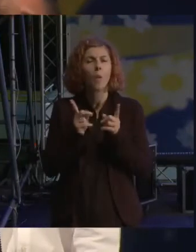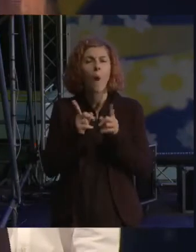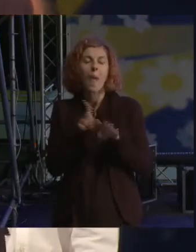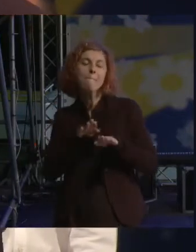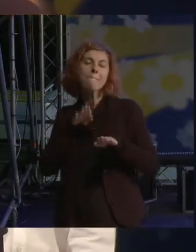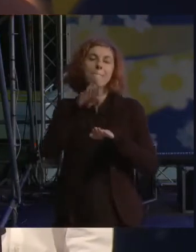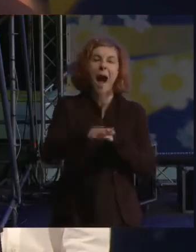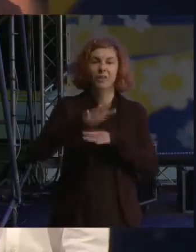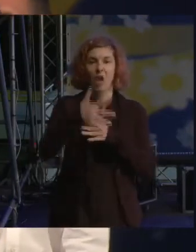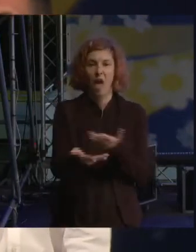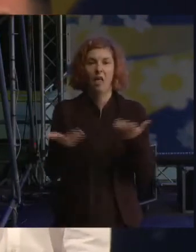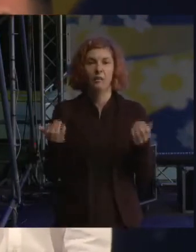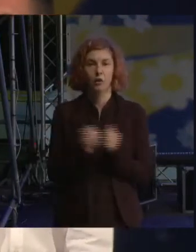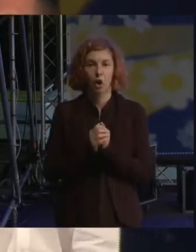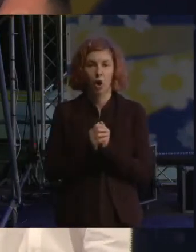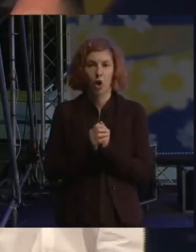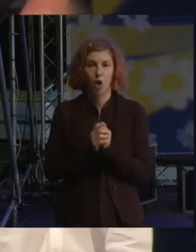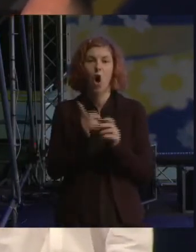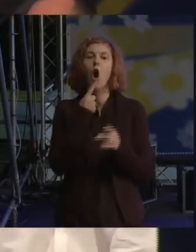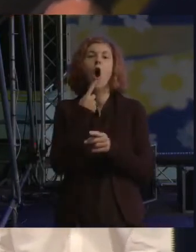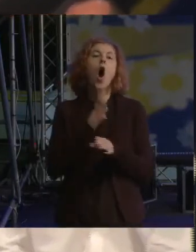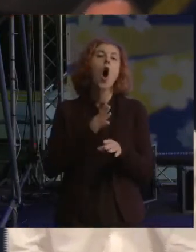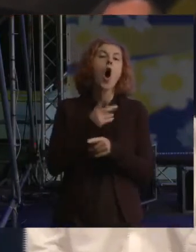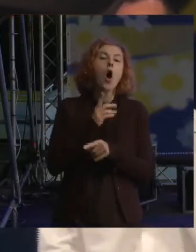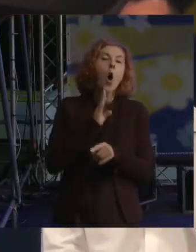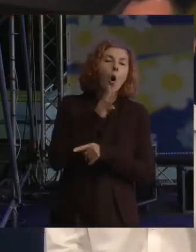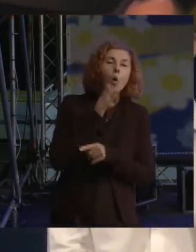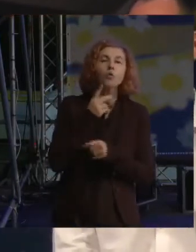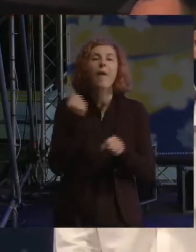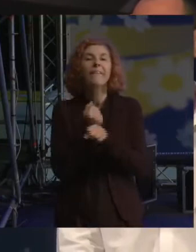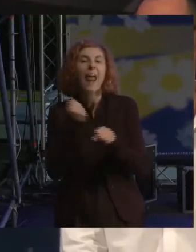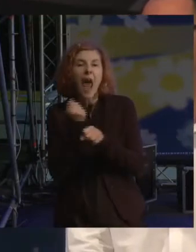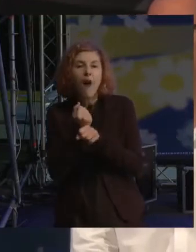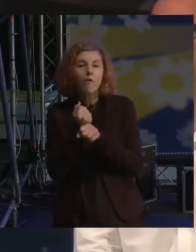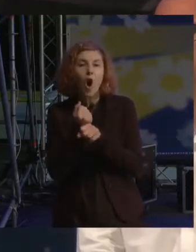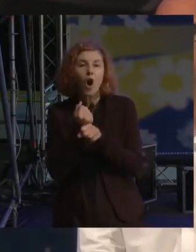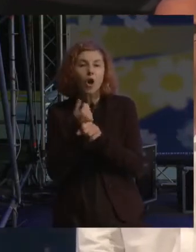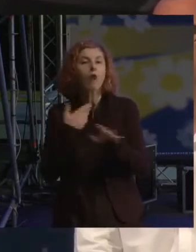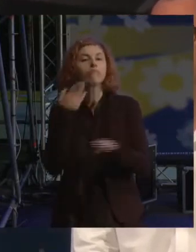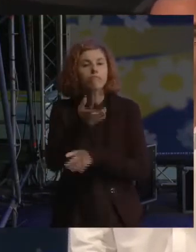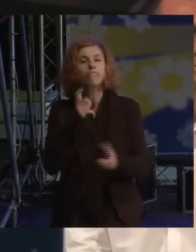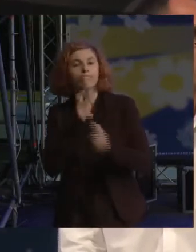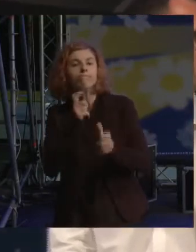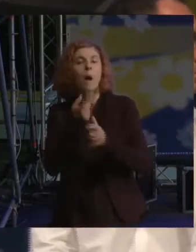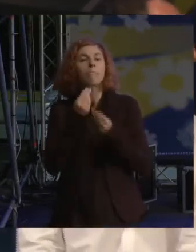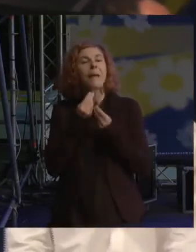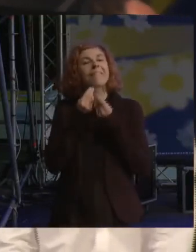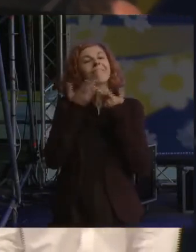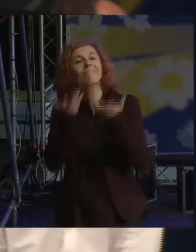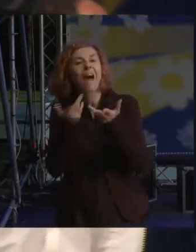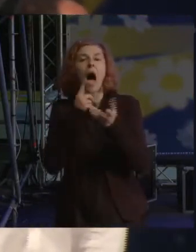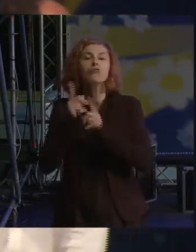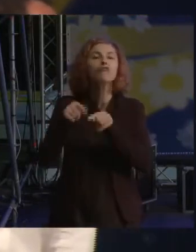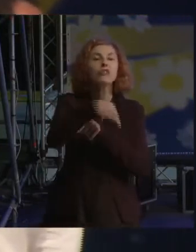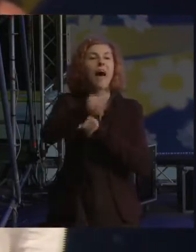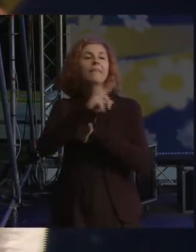l'ordine nazionale dei consulenti del lavoro per non lasciare soli i cittadini in quel momento e permettere una consulenza gratuita nella